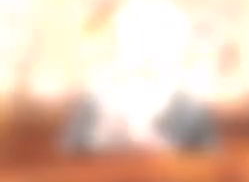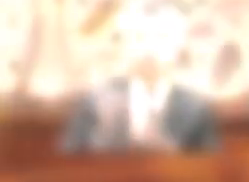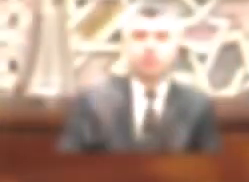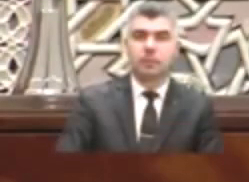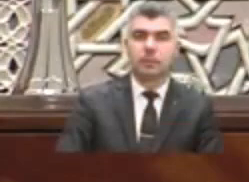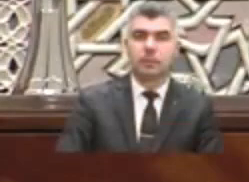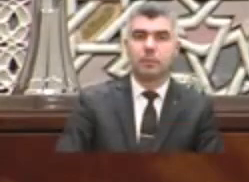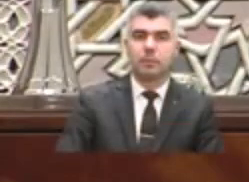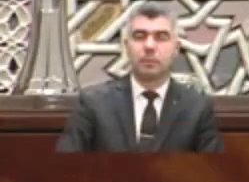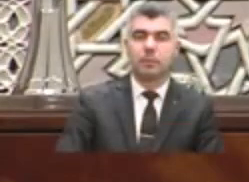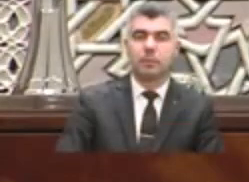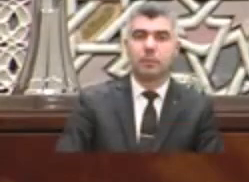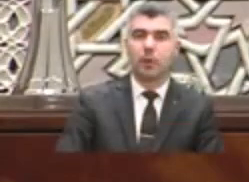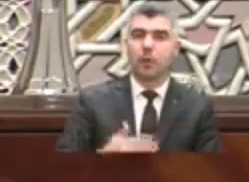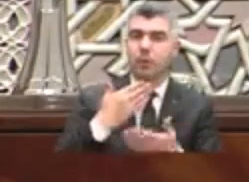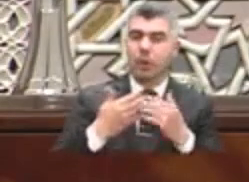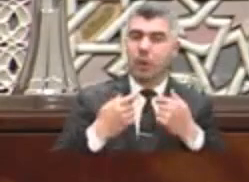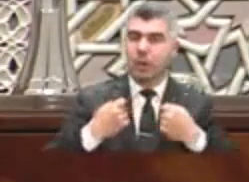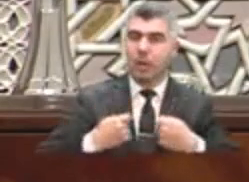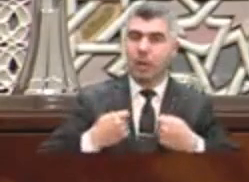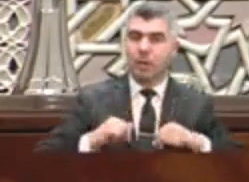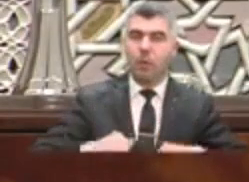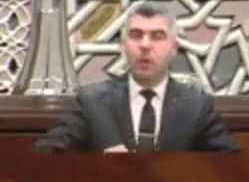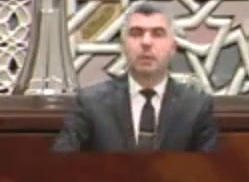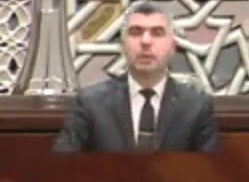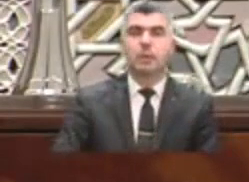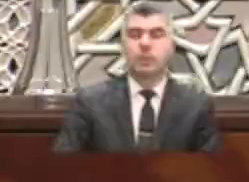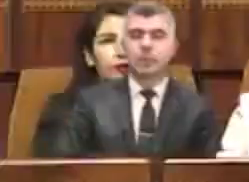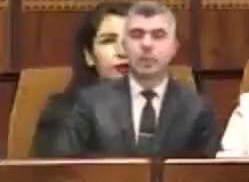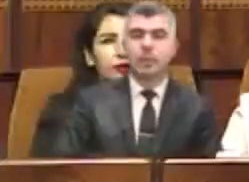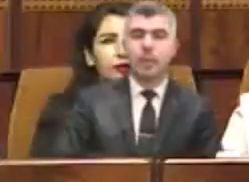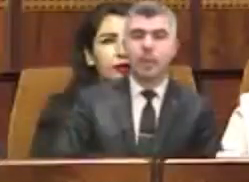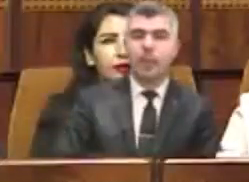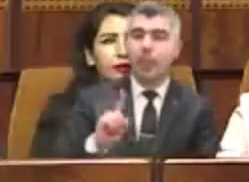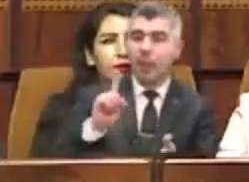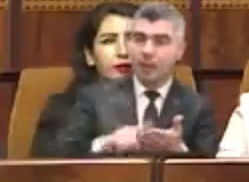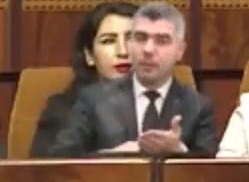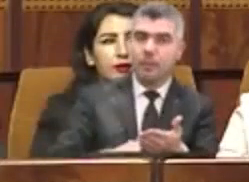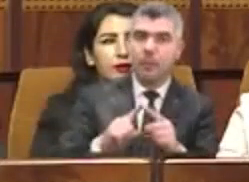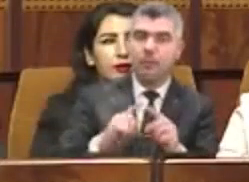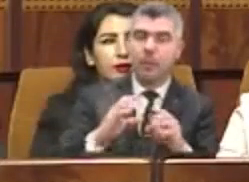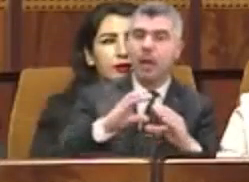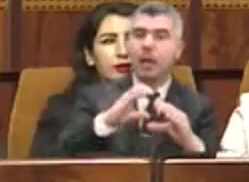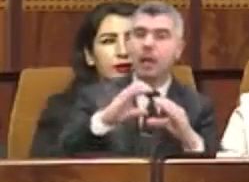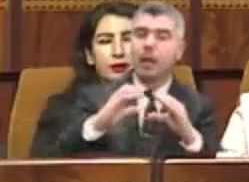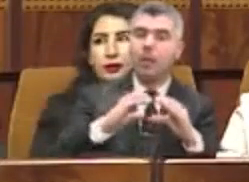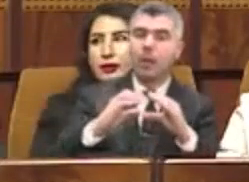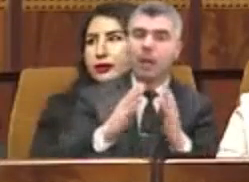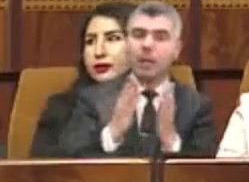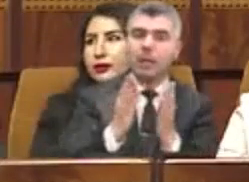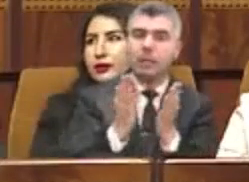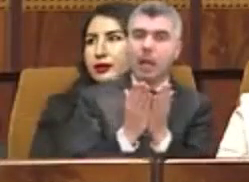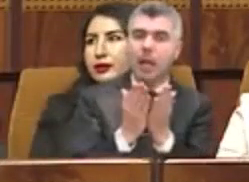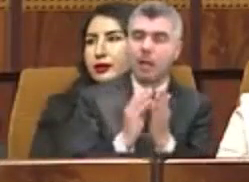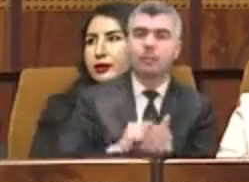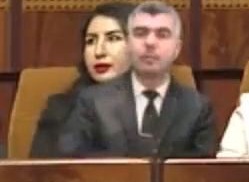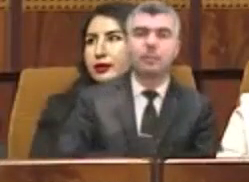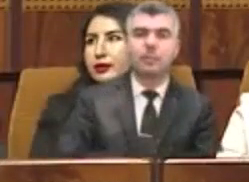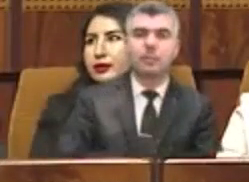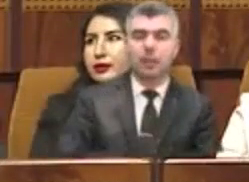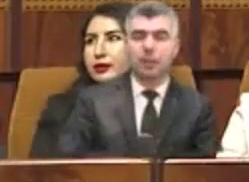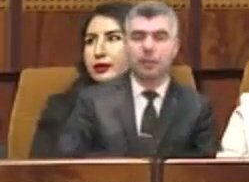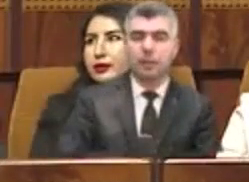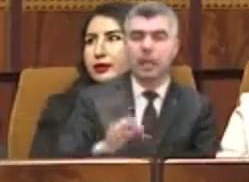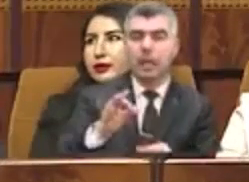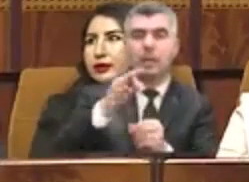الفاشله. شكرا سيد الرئيس. سيد وزير محترم، نؤكد ان الحوار القطاعي ديال التعليم هو